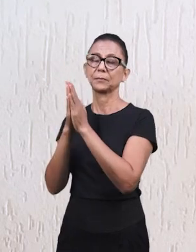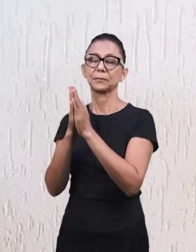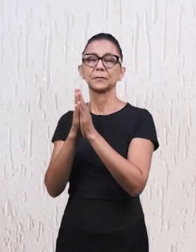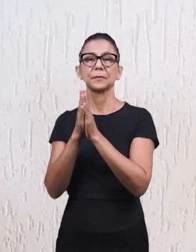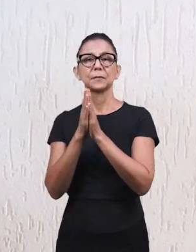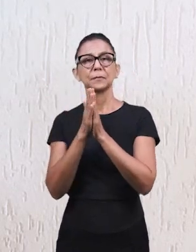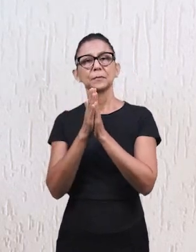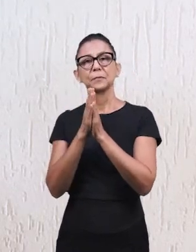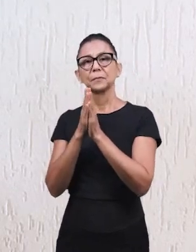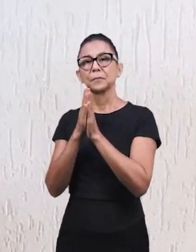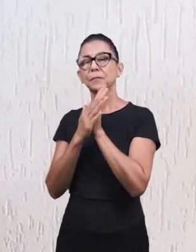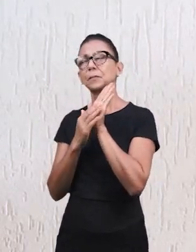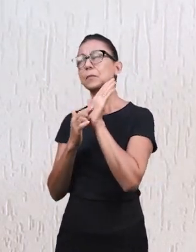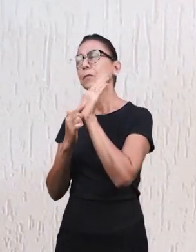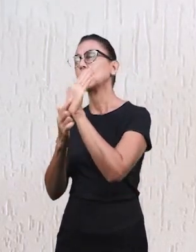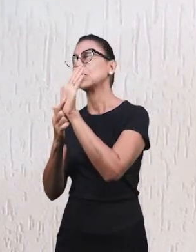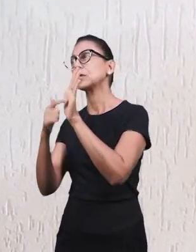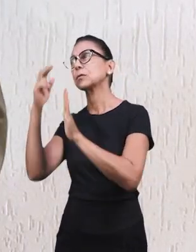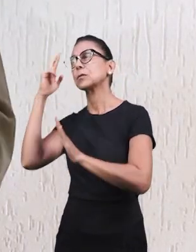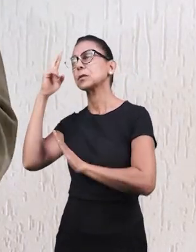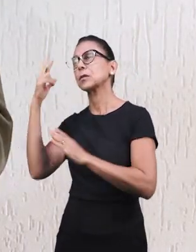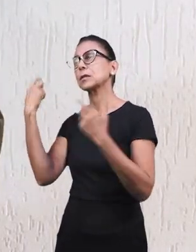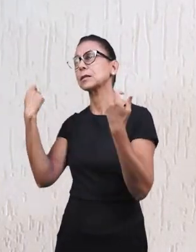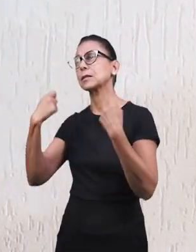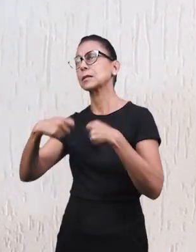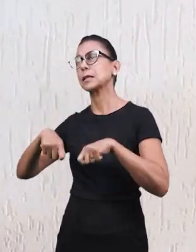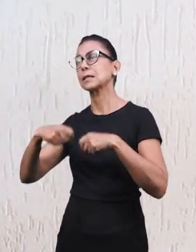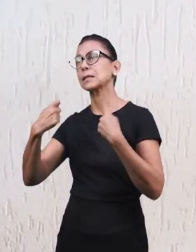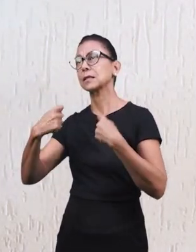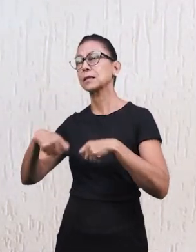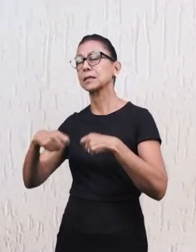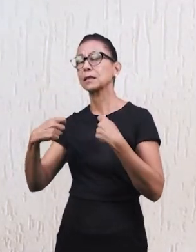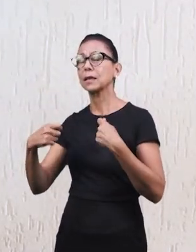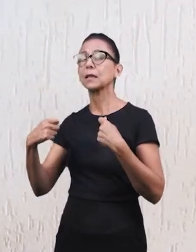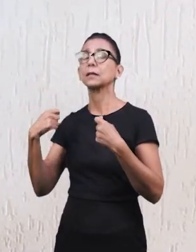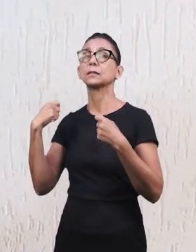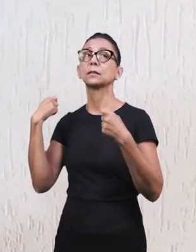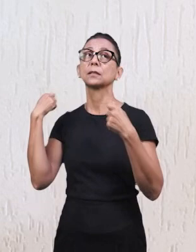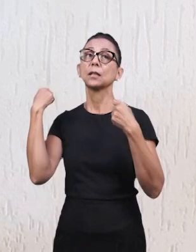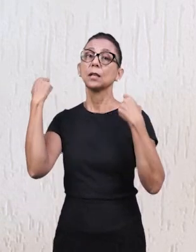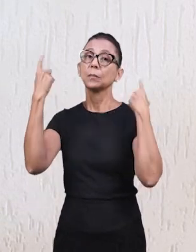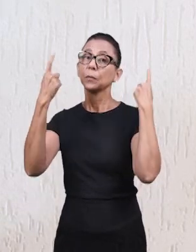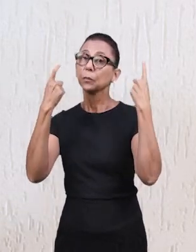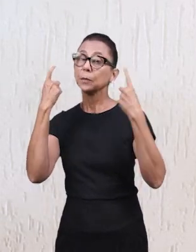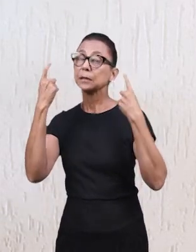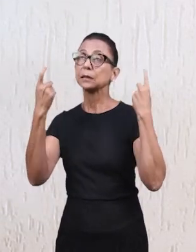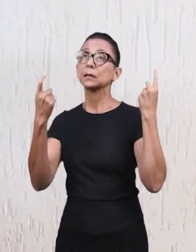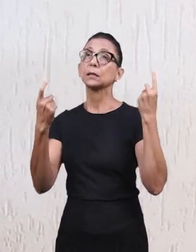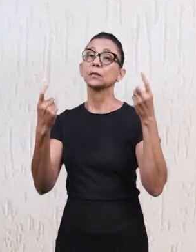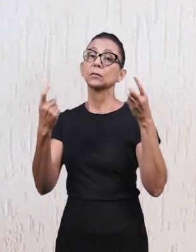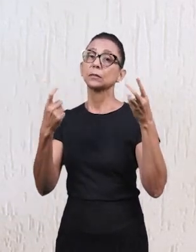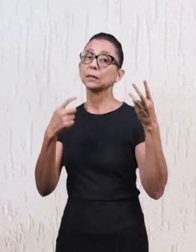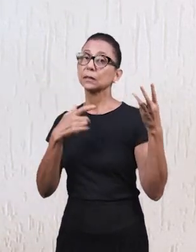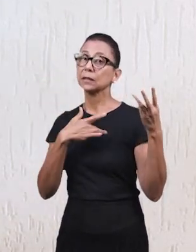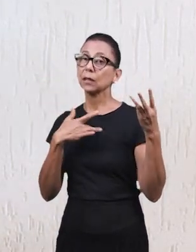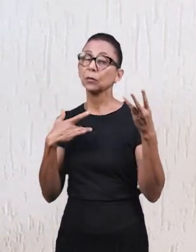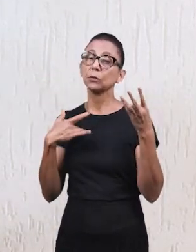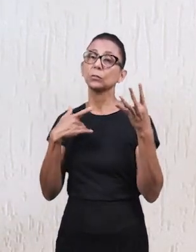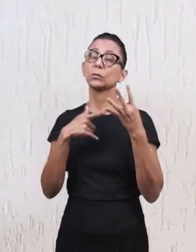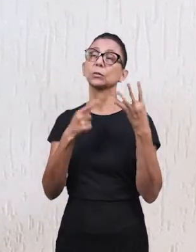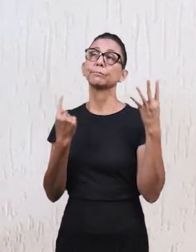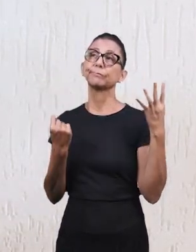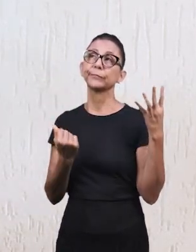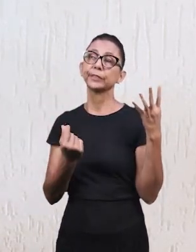жизни, пред Господом. Молитесь от всего сердца, принося свою жизнь, свои нужды, свои